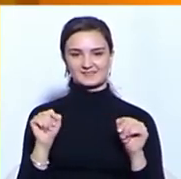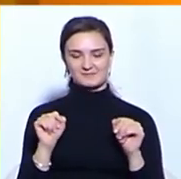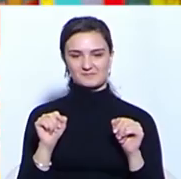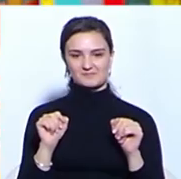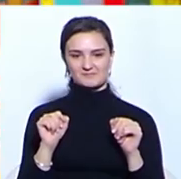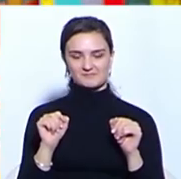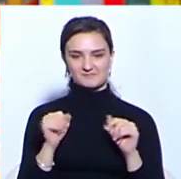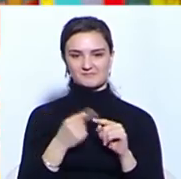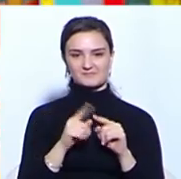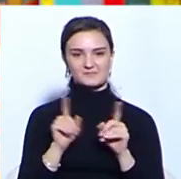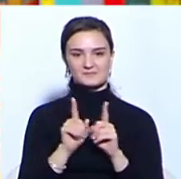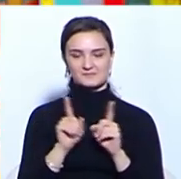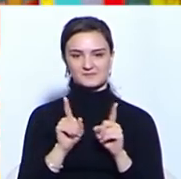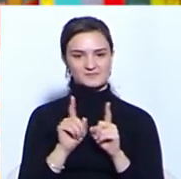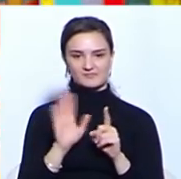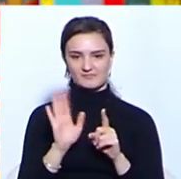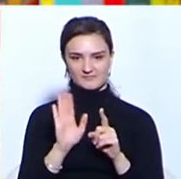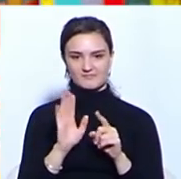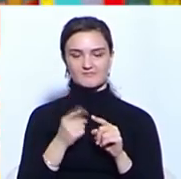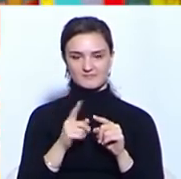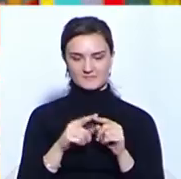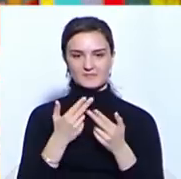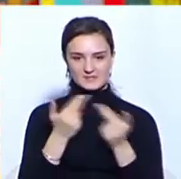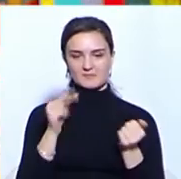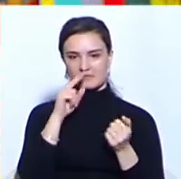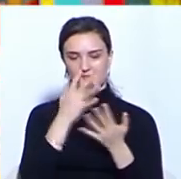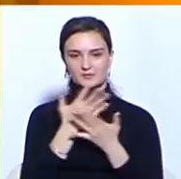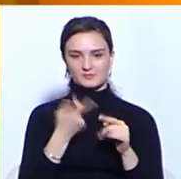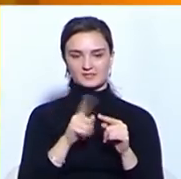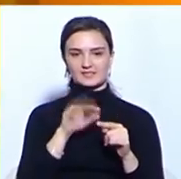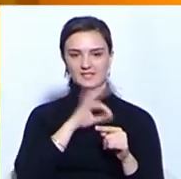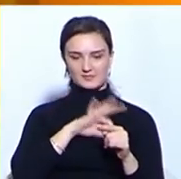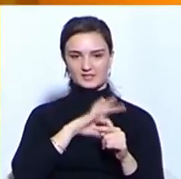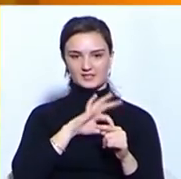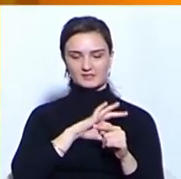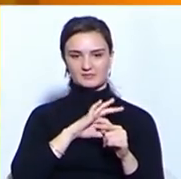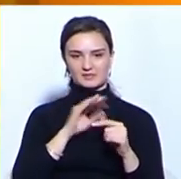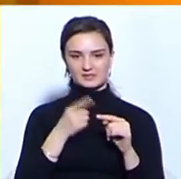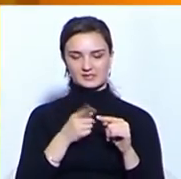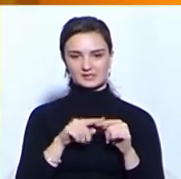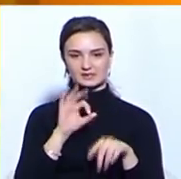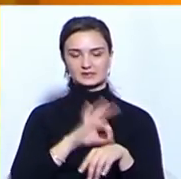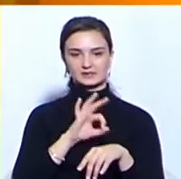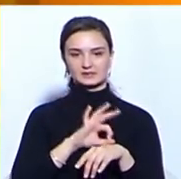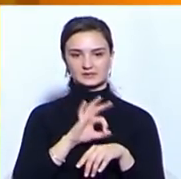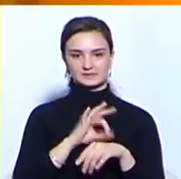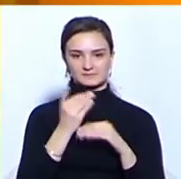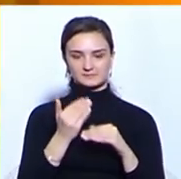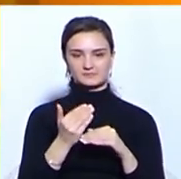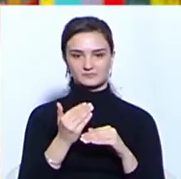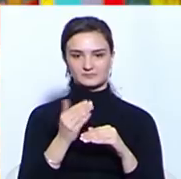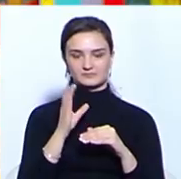სხვათაშორის გენერული სახელია. არა, აქვს მნიშვნელობა, მოდით. პრეპარატი, რომელიც გამოიყენებოდა, თქვათ, სიმსივნეების სამკურნალოდ, დია?